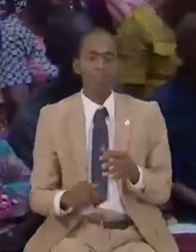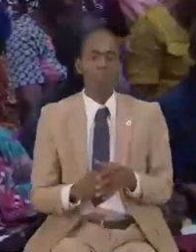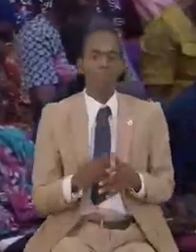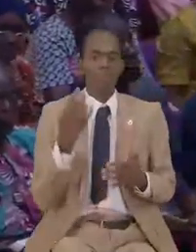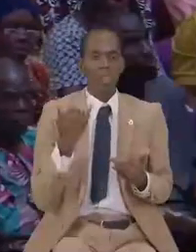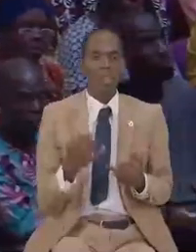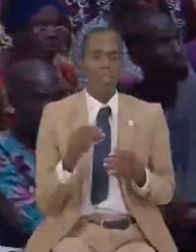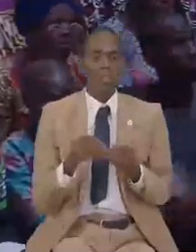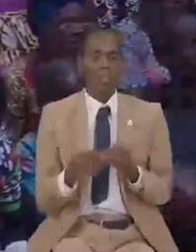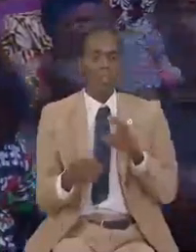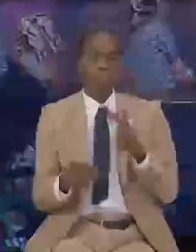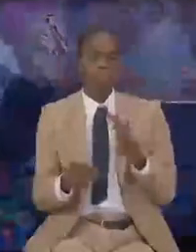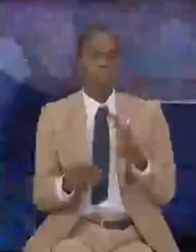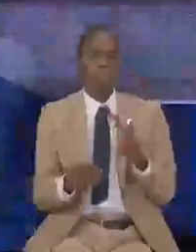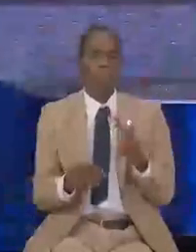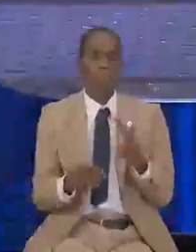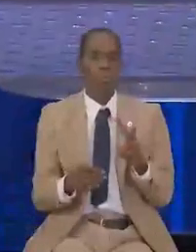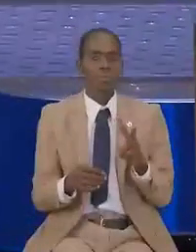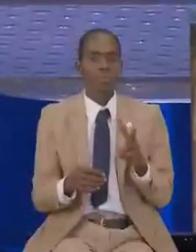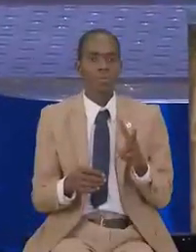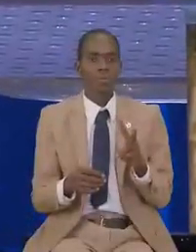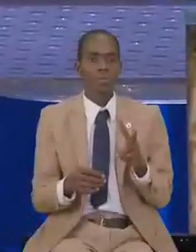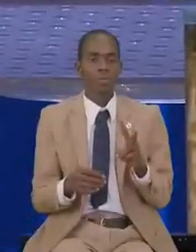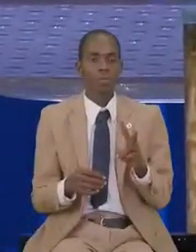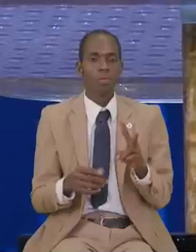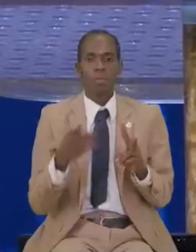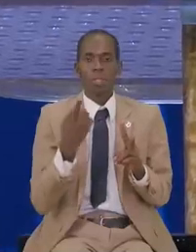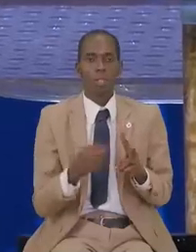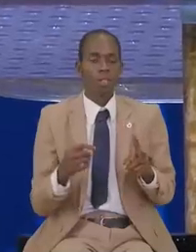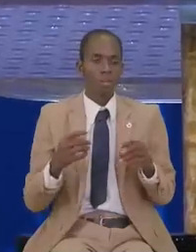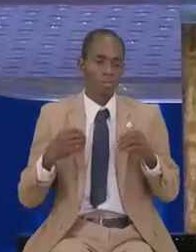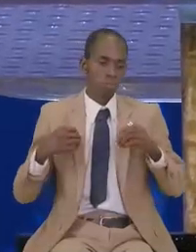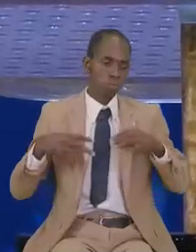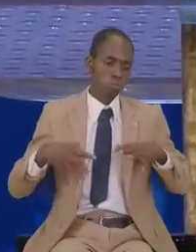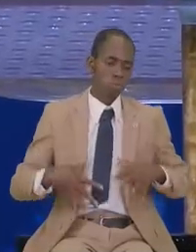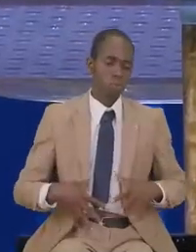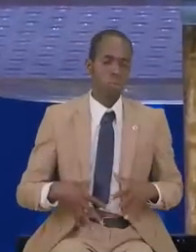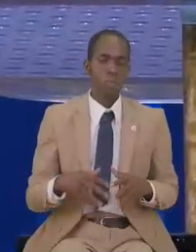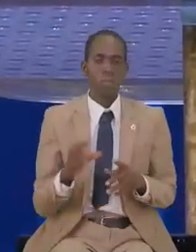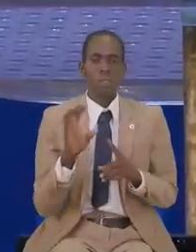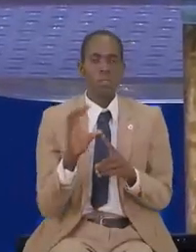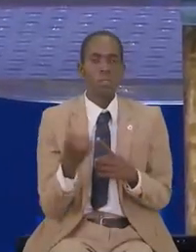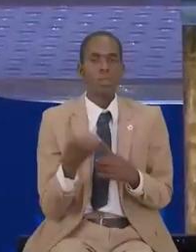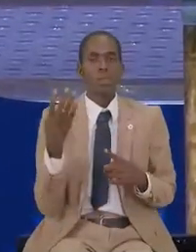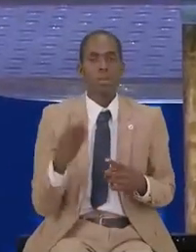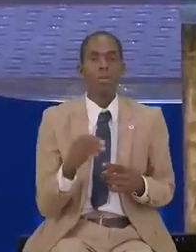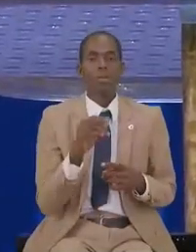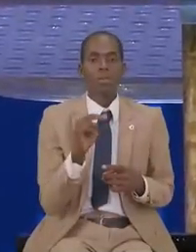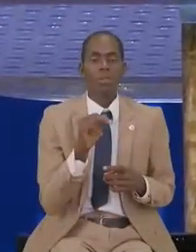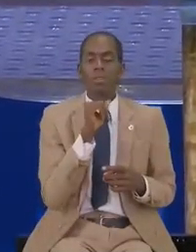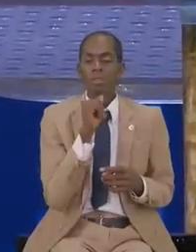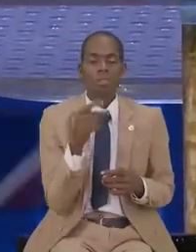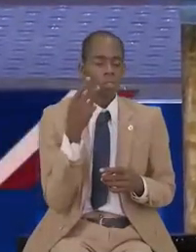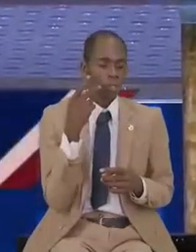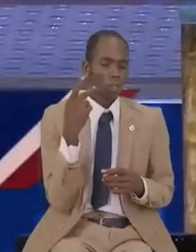deuxième partie ici qui dit la condition perplexe d'une période imprévue. Oui, ils